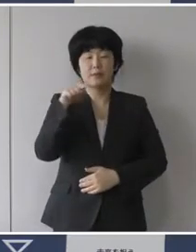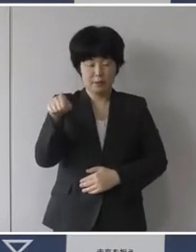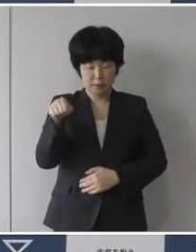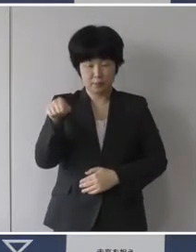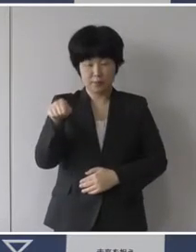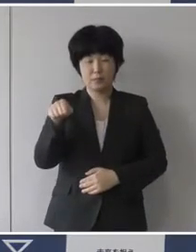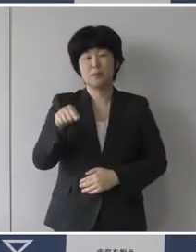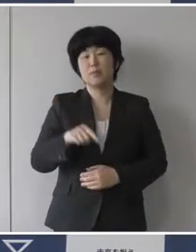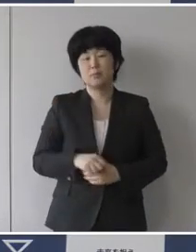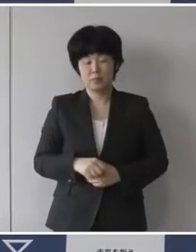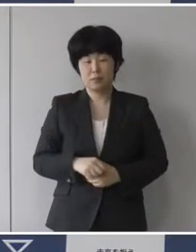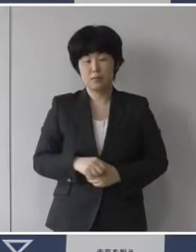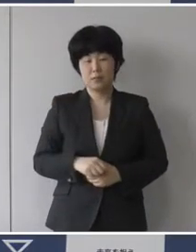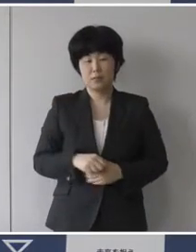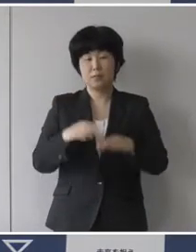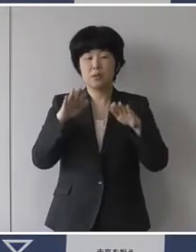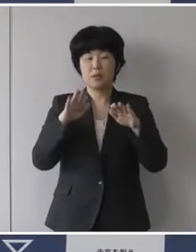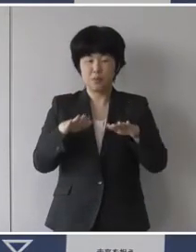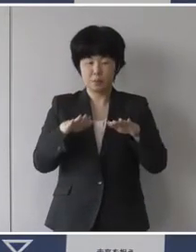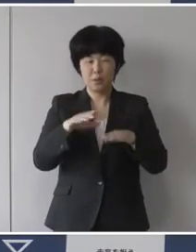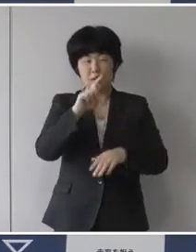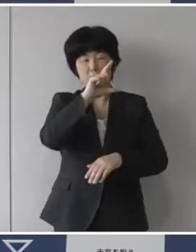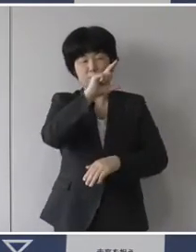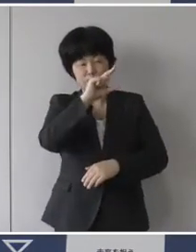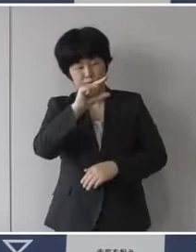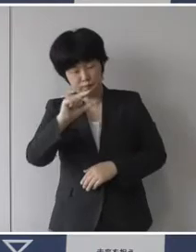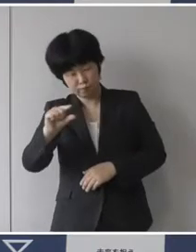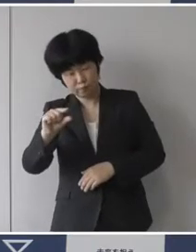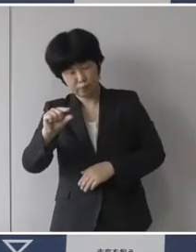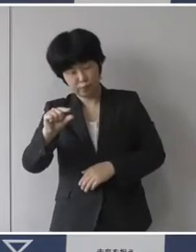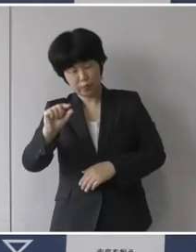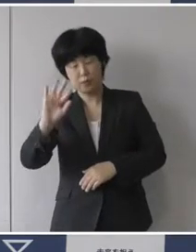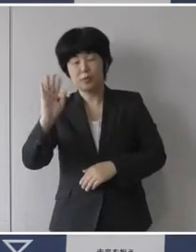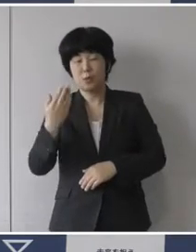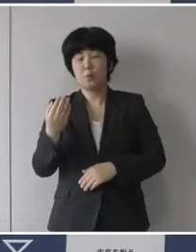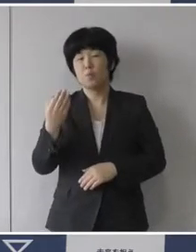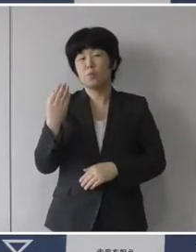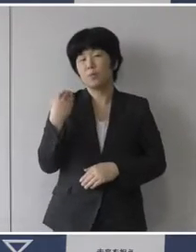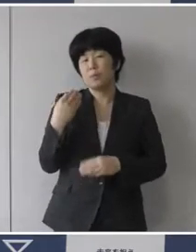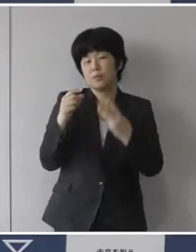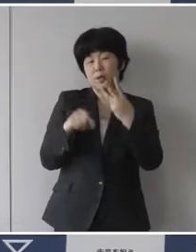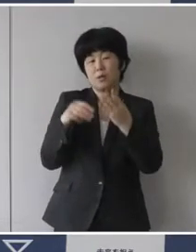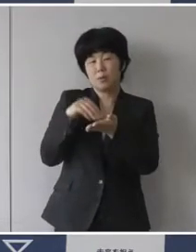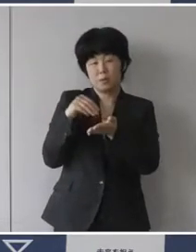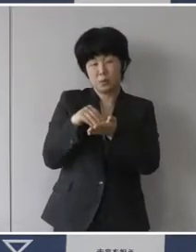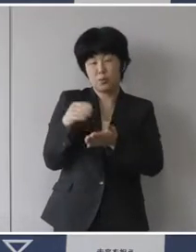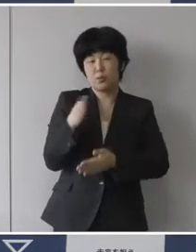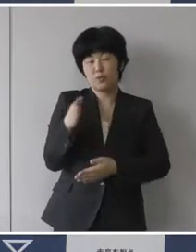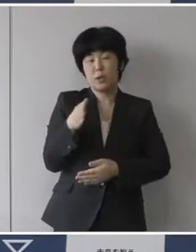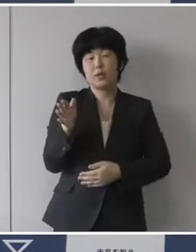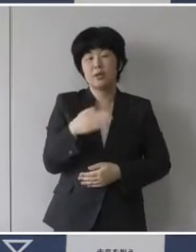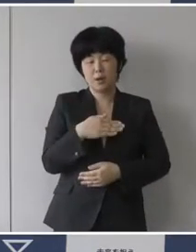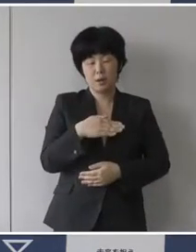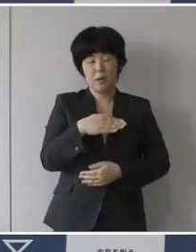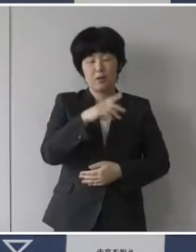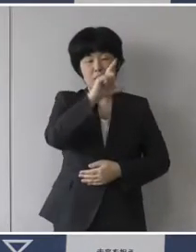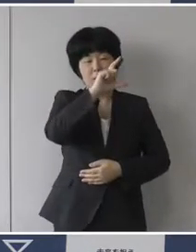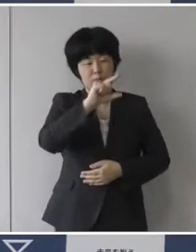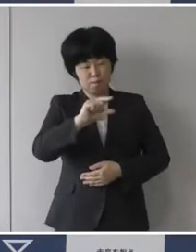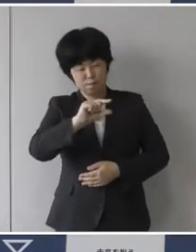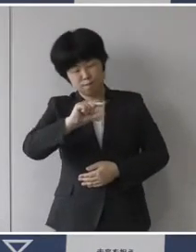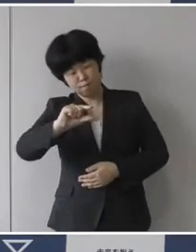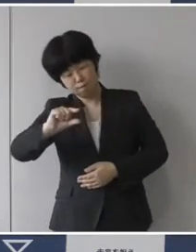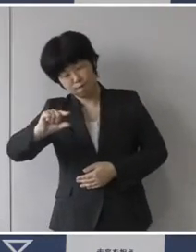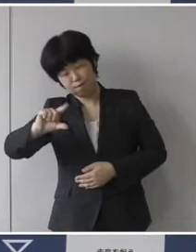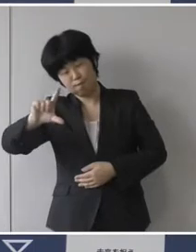になったわけですが、減少をずっとしてきております。ただ、3月下旬からですね、やっぱり下げ止まってるな